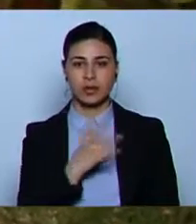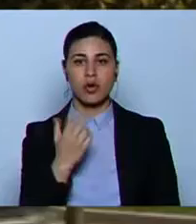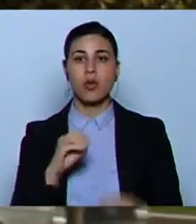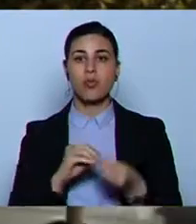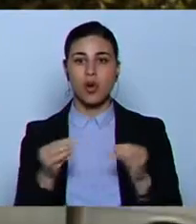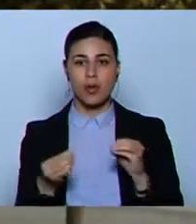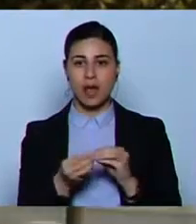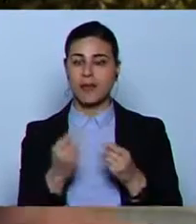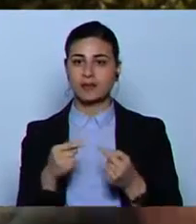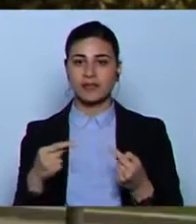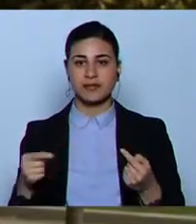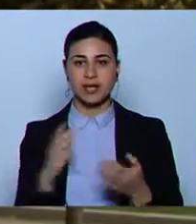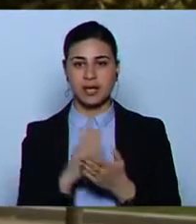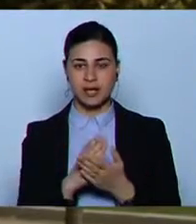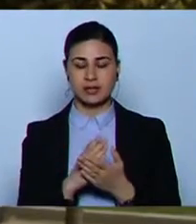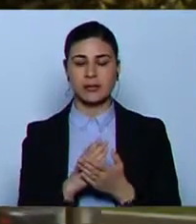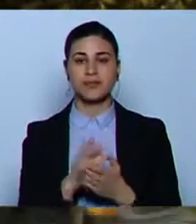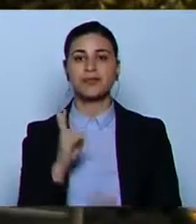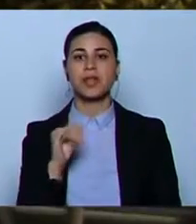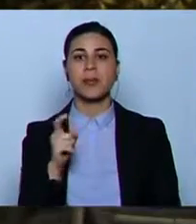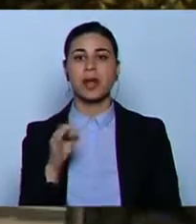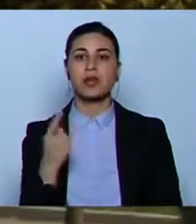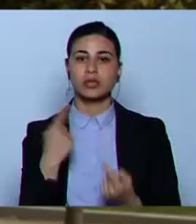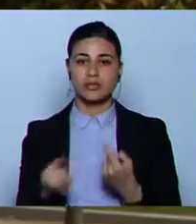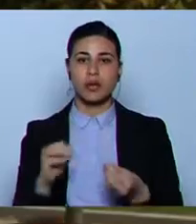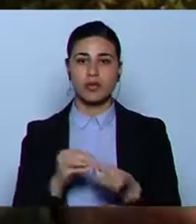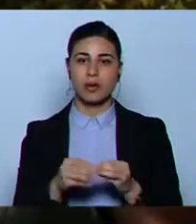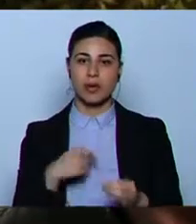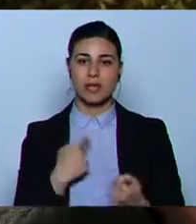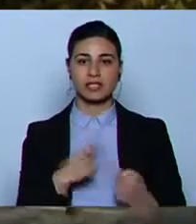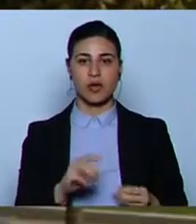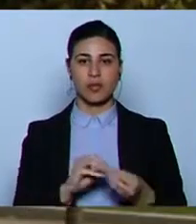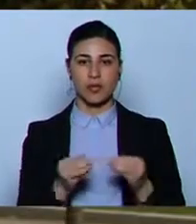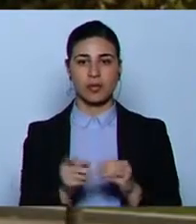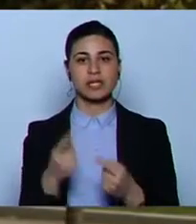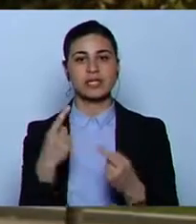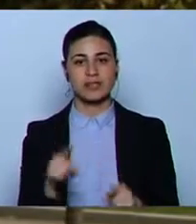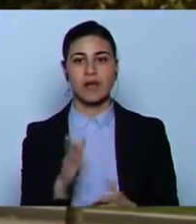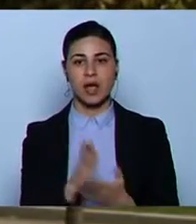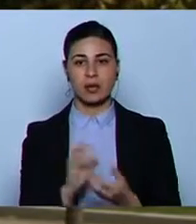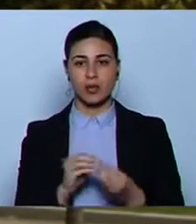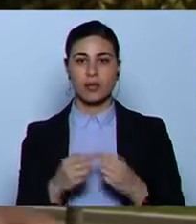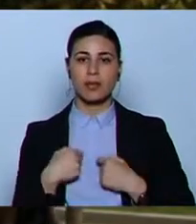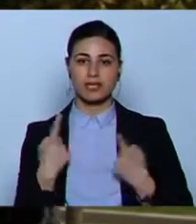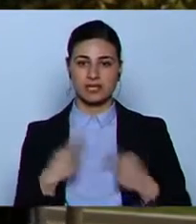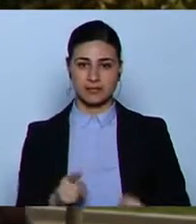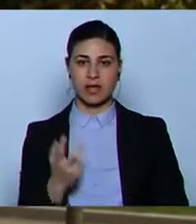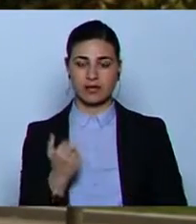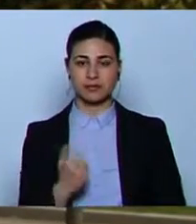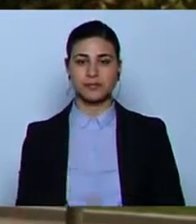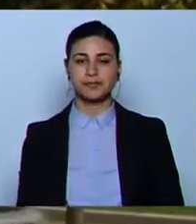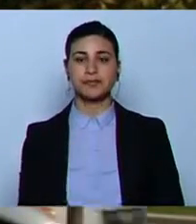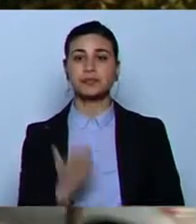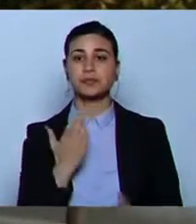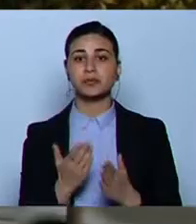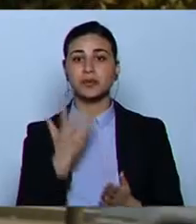არ აიდენტურია ერთმანეთის. ნაფარეულს უდგა სხვა პრობლემა, მე მიდგა სხვა პრობლემა. ნაფარეულს სხვა სიკეთე აქვს, მე მაქვს სხვა სიკეთე. თუ